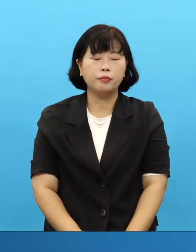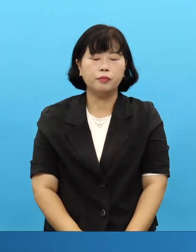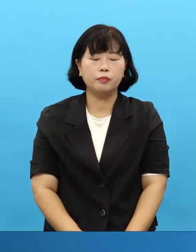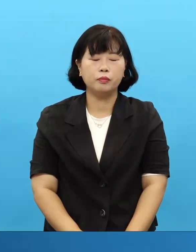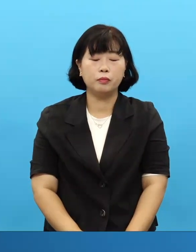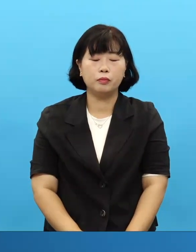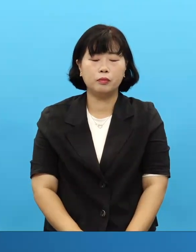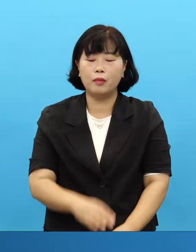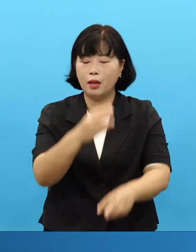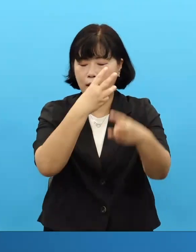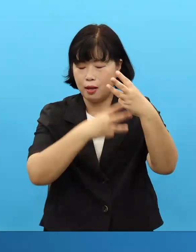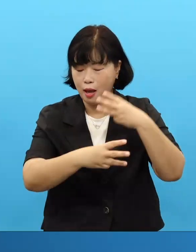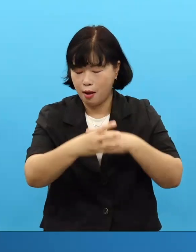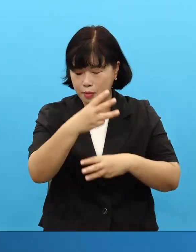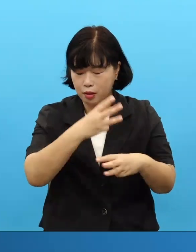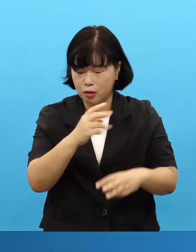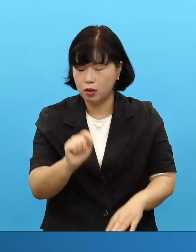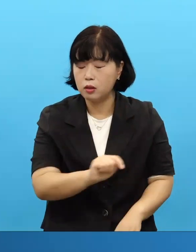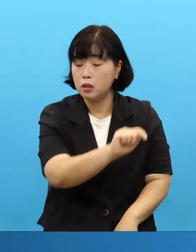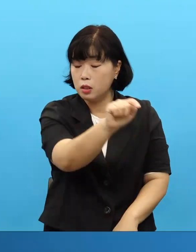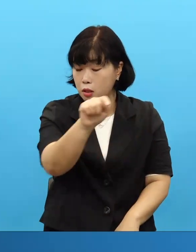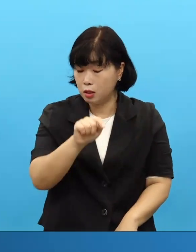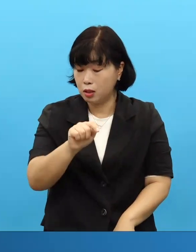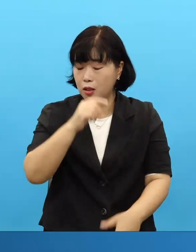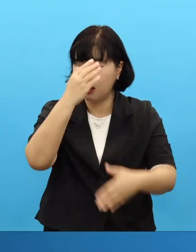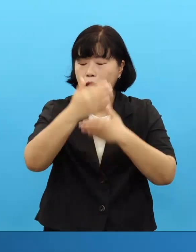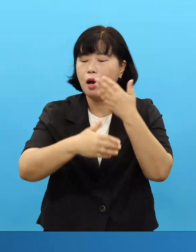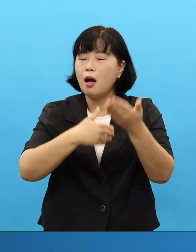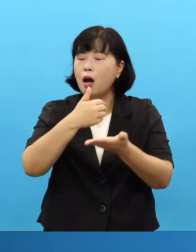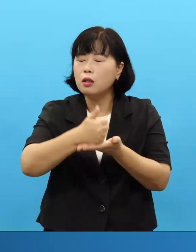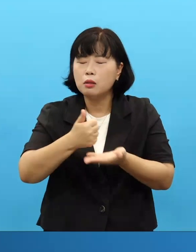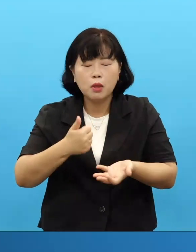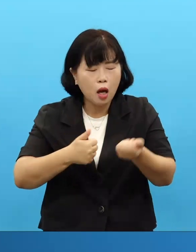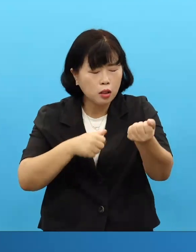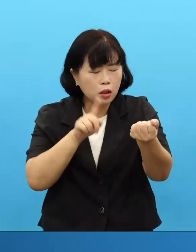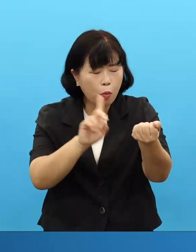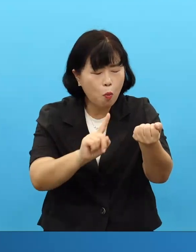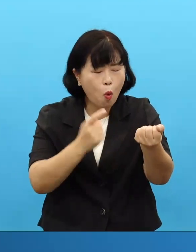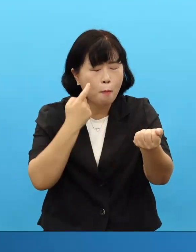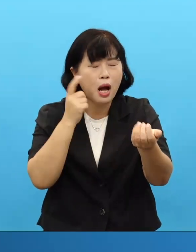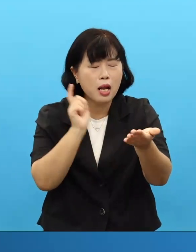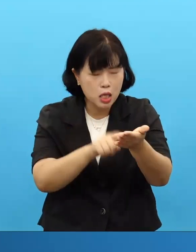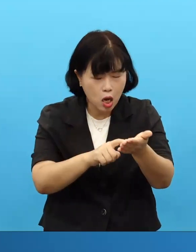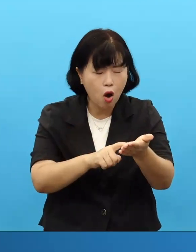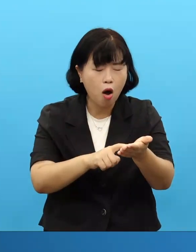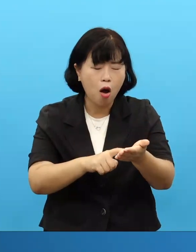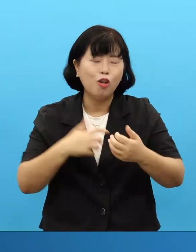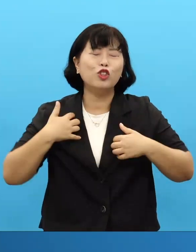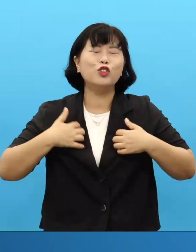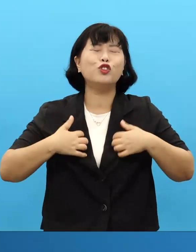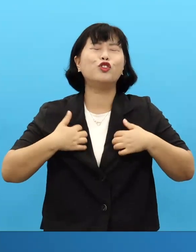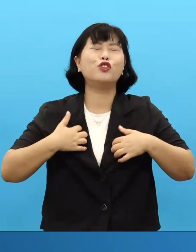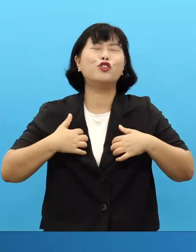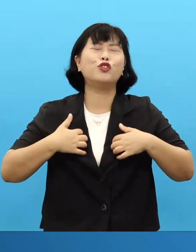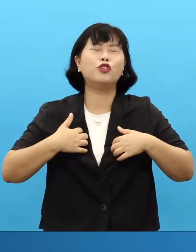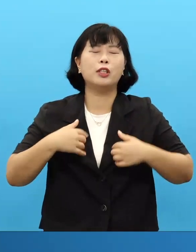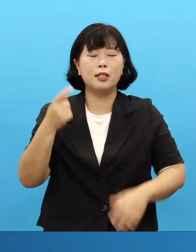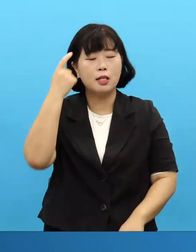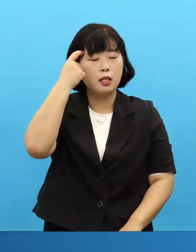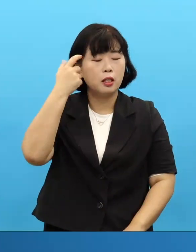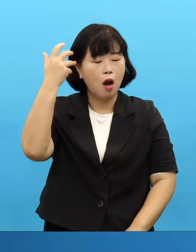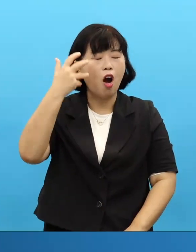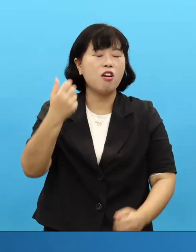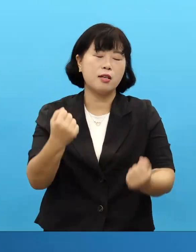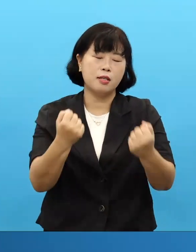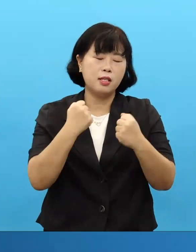우리 렘넌트들이 하나님의 것을 무한대로 누릴 수 있는 영적인 힘을 허락해 주옵소서. Would you